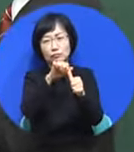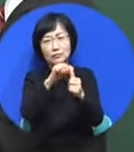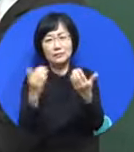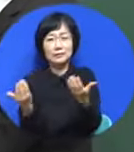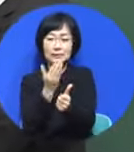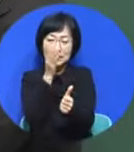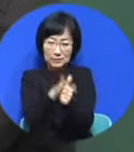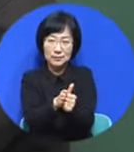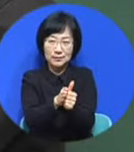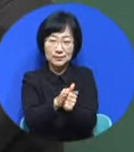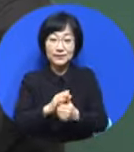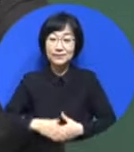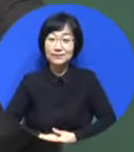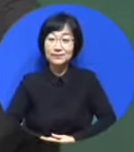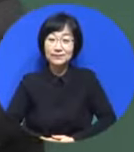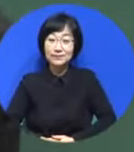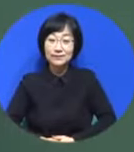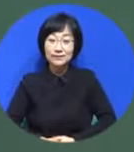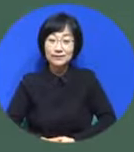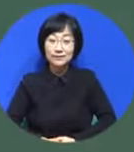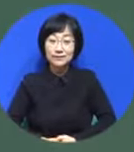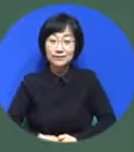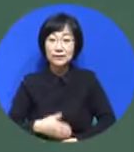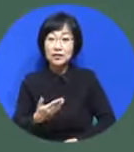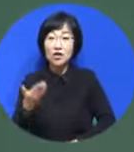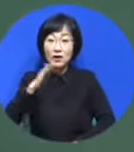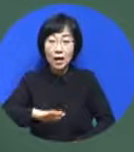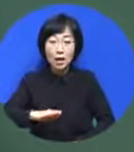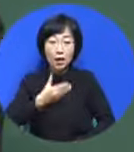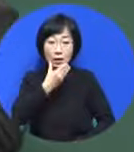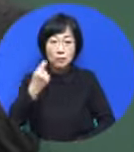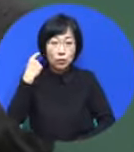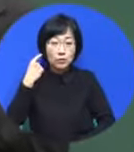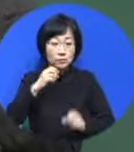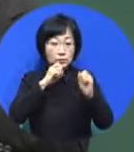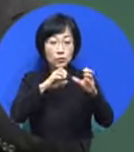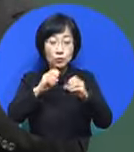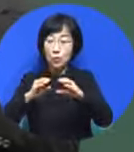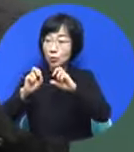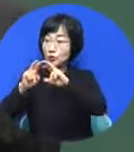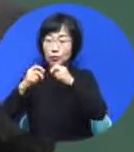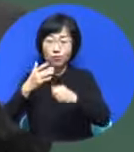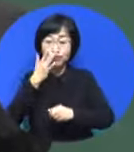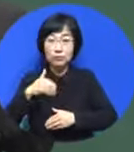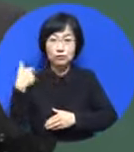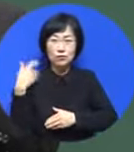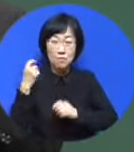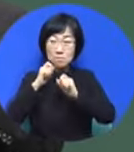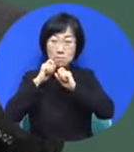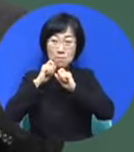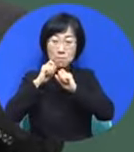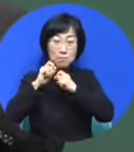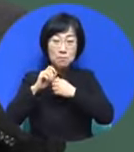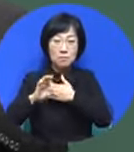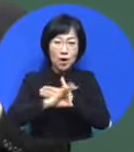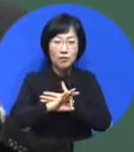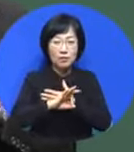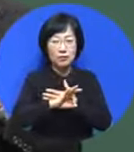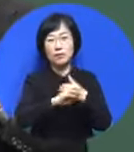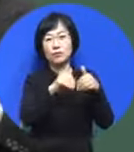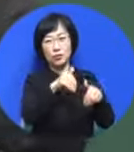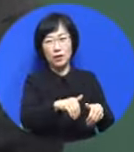world that is dying. 단 못 깨달으면 이렇게 돼요. But if you don't realize, it will become this way. 깨달은 모세, 요셉은